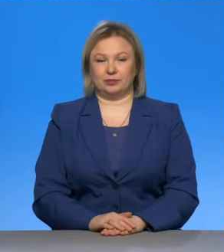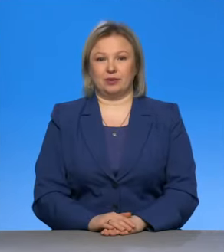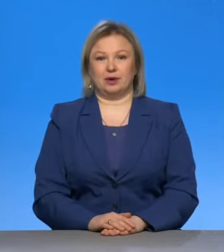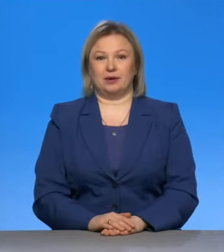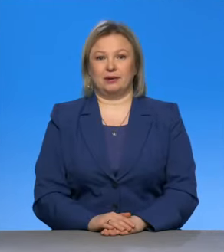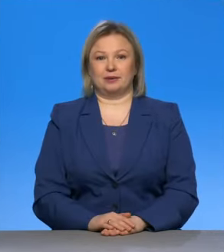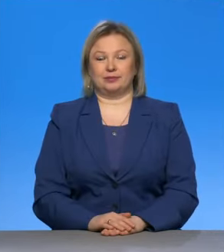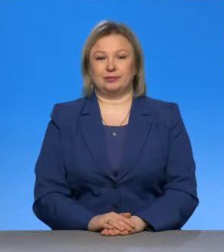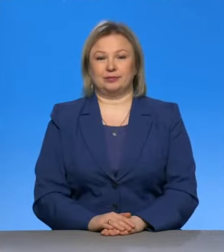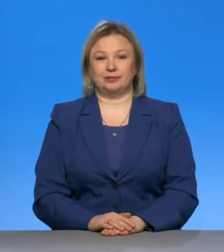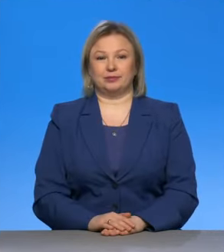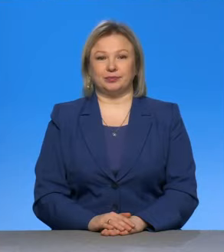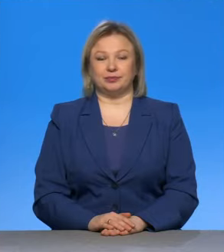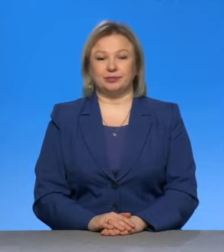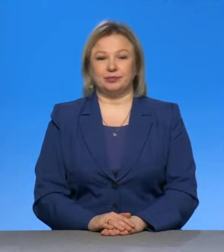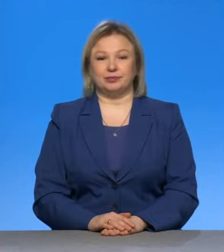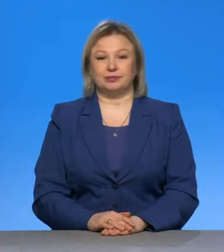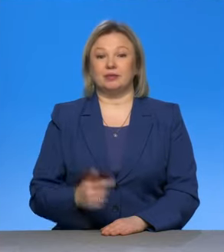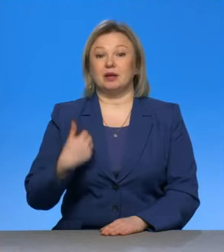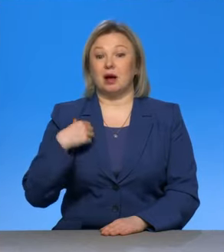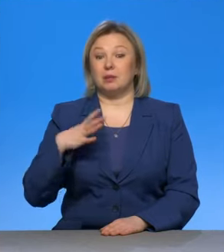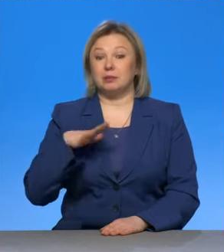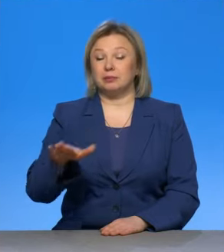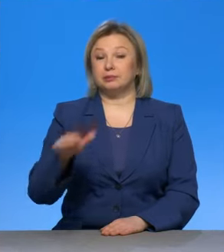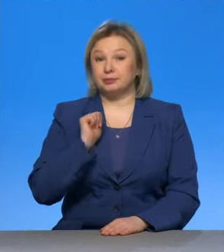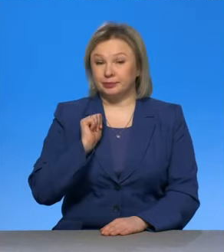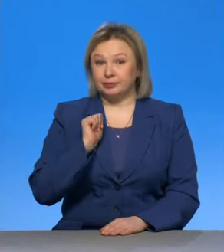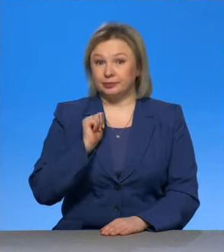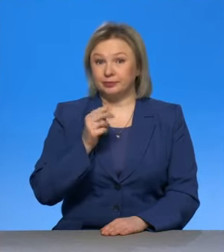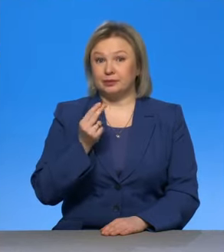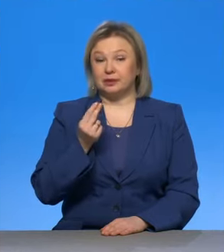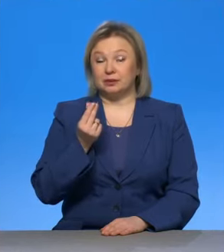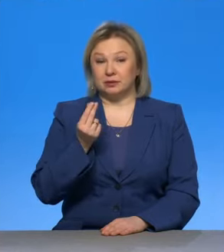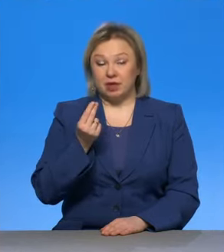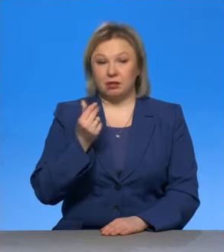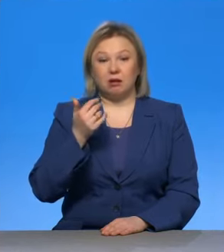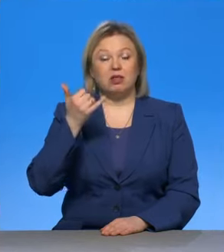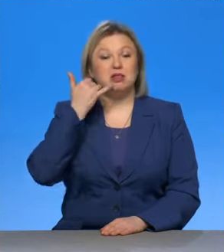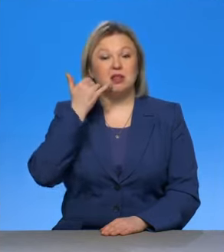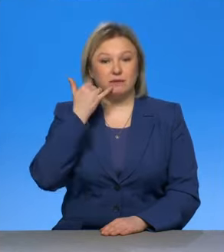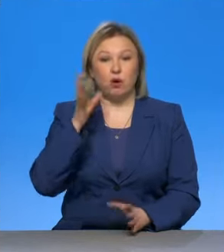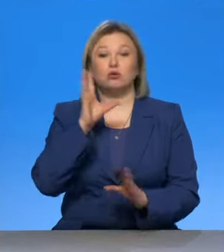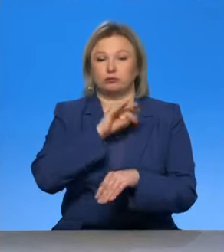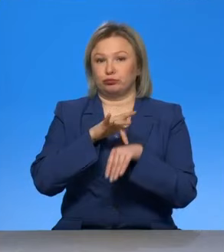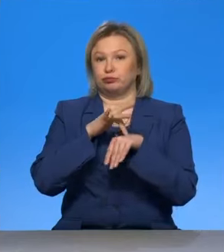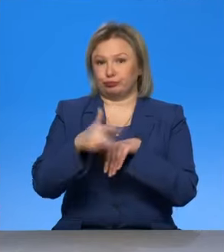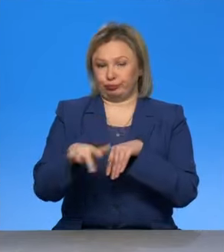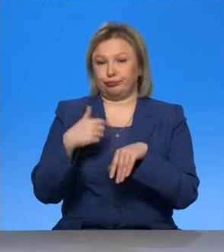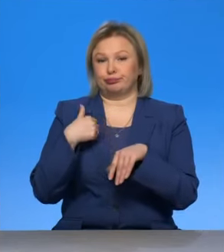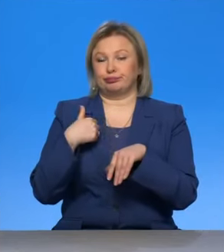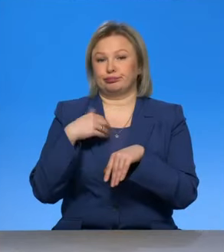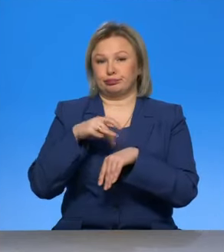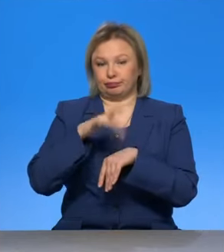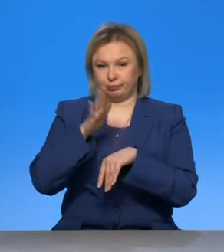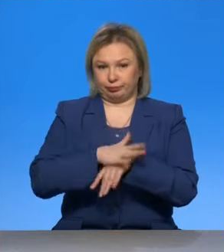безо всего, как говорится. Я брала кредит на телефон. Я успешно закрыла кредитку.